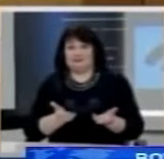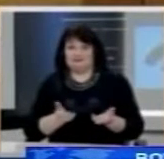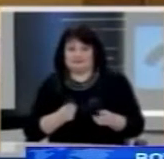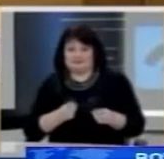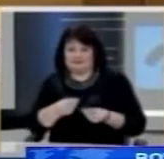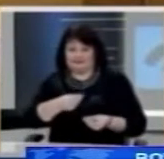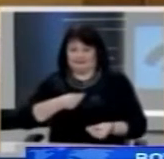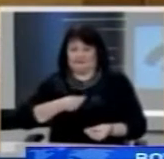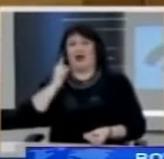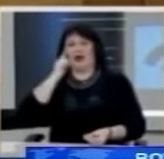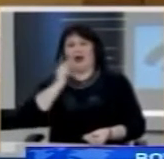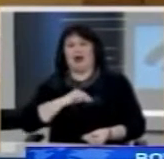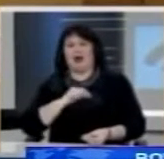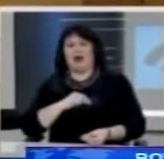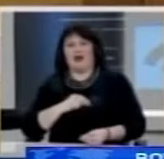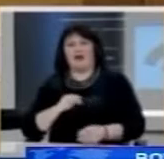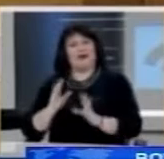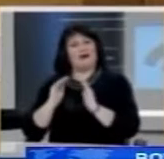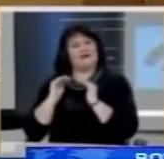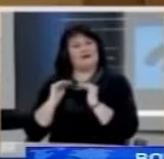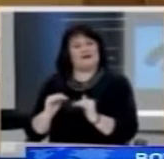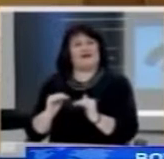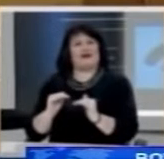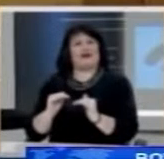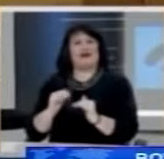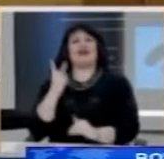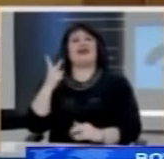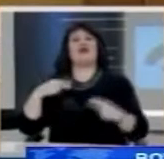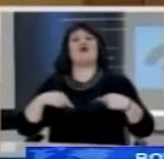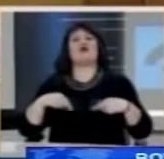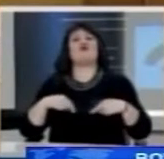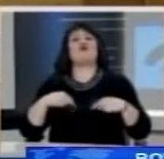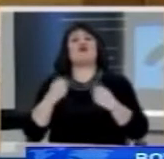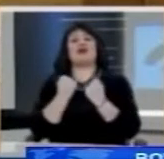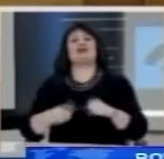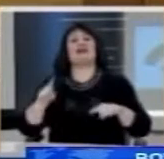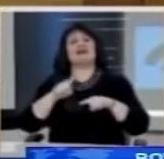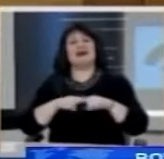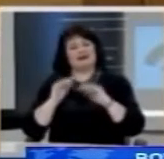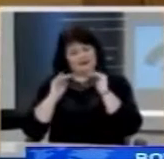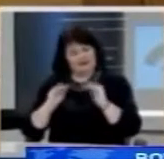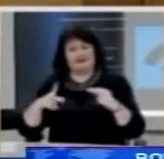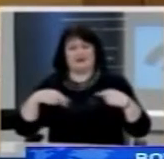αντικαταβολή κρατάει στην κυβέρνηση 2 υπουργούς των ΑΝΕΛ